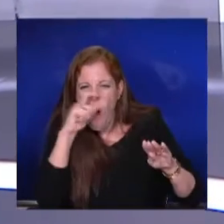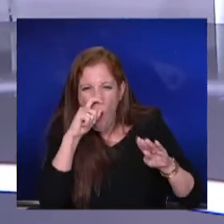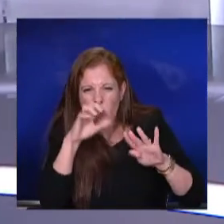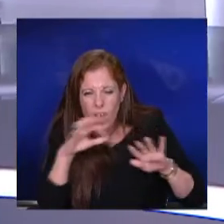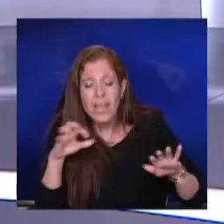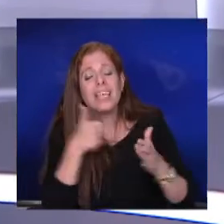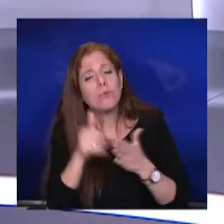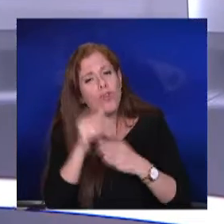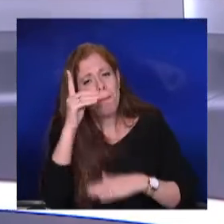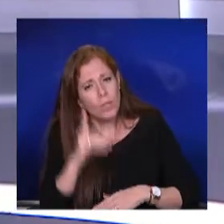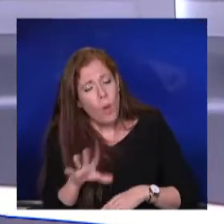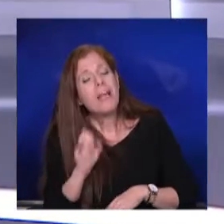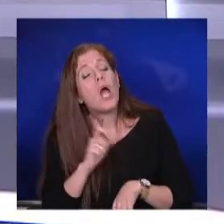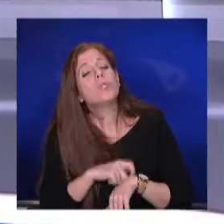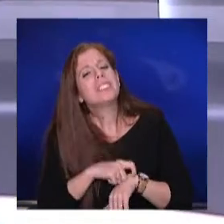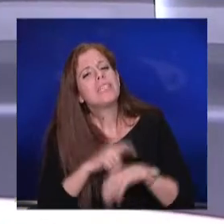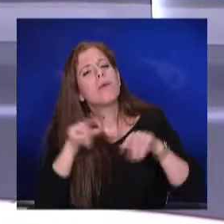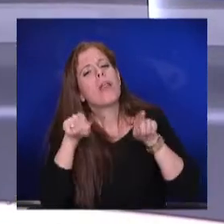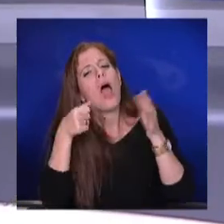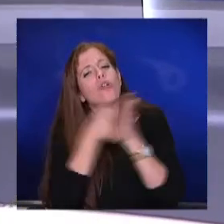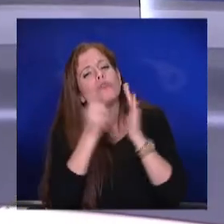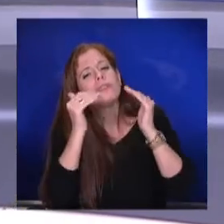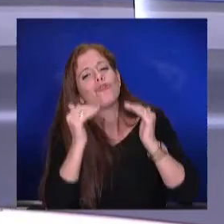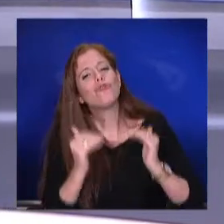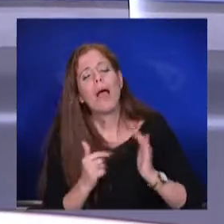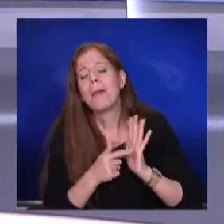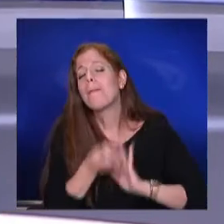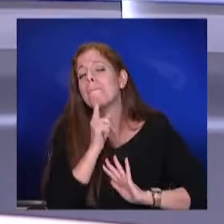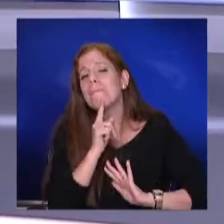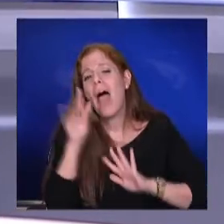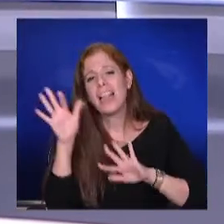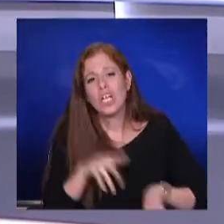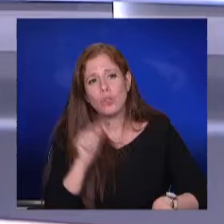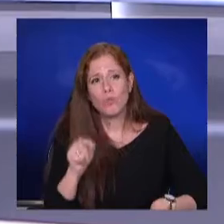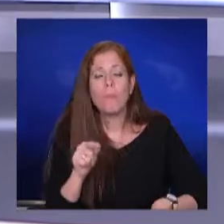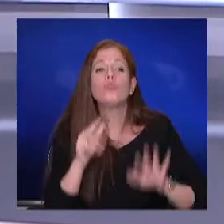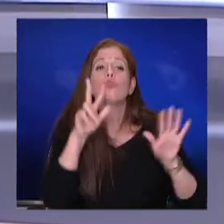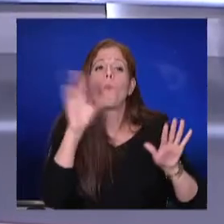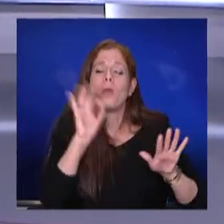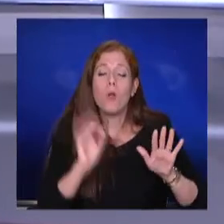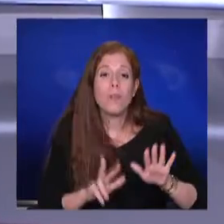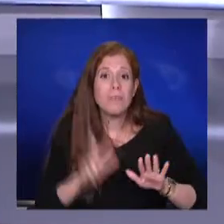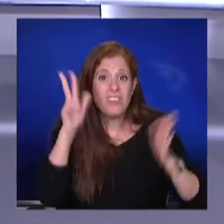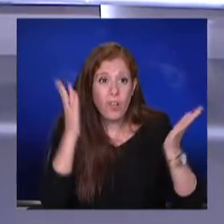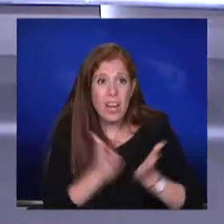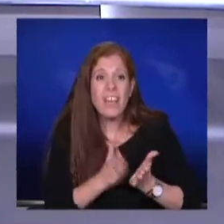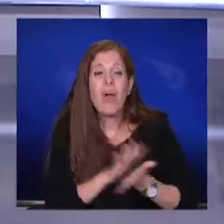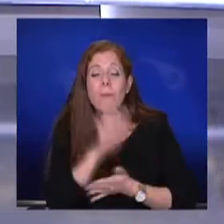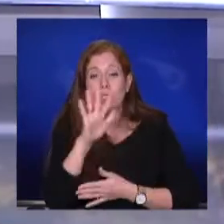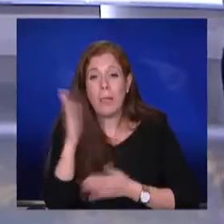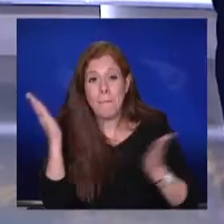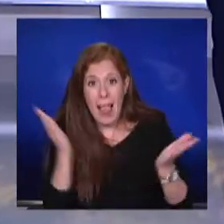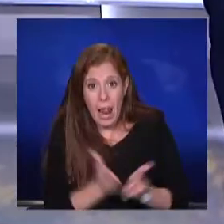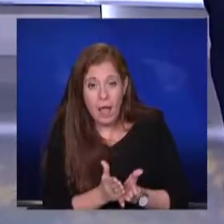בדרום, שם ייקח יותר זמן עד שהוא ישקע, כי הגשם כמעט ולא מגיע לשם, 8 מעלות בצפון הנגב, 15 מעלות באילת. הנה מה שצפוי